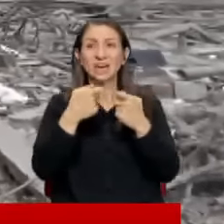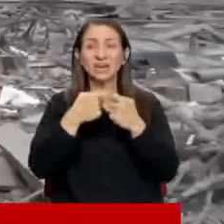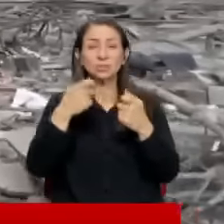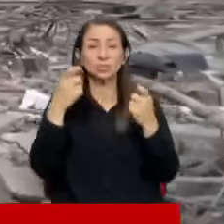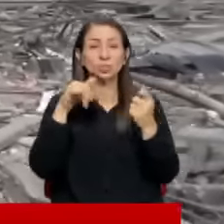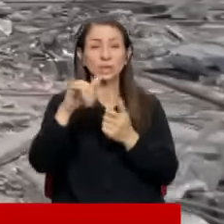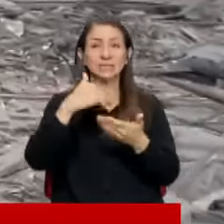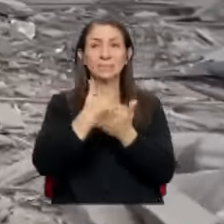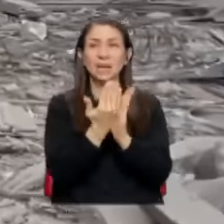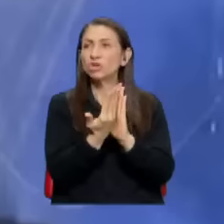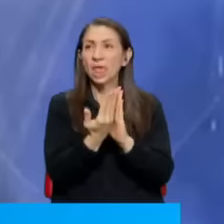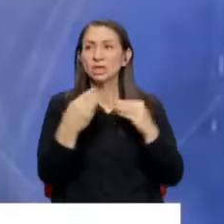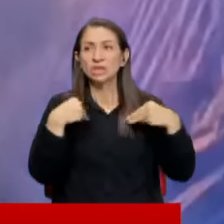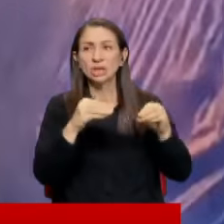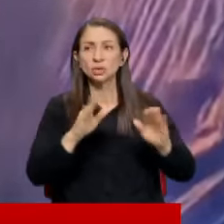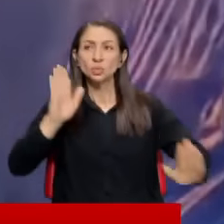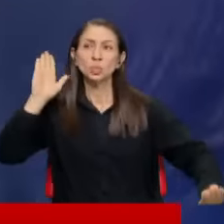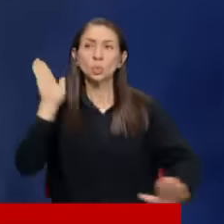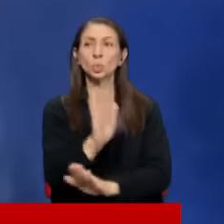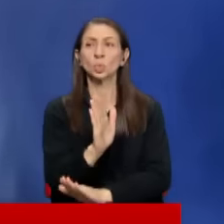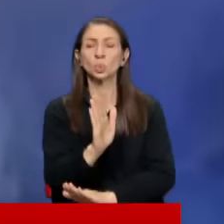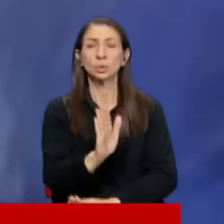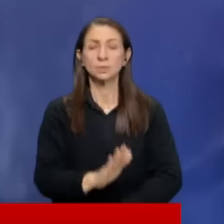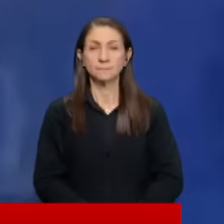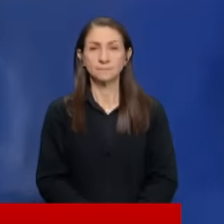parçalarının satışını durdurdu.